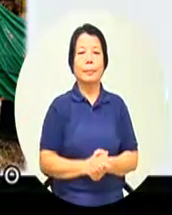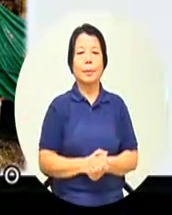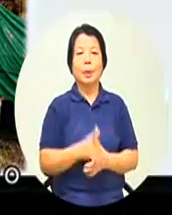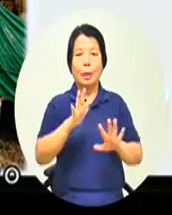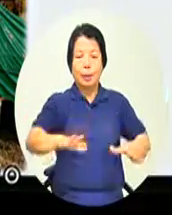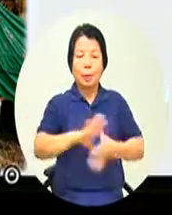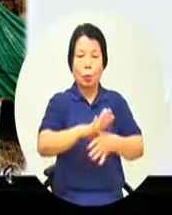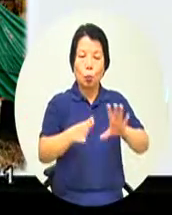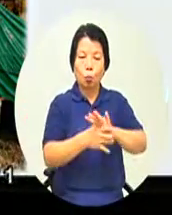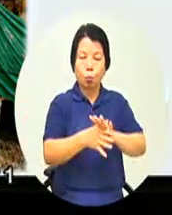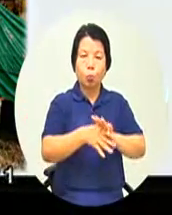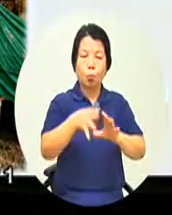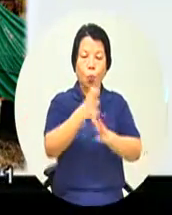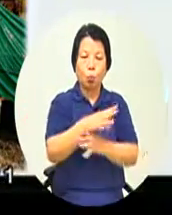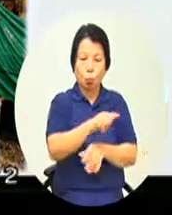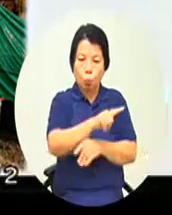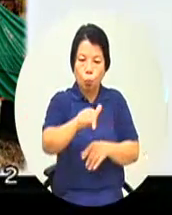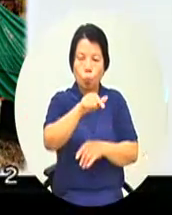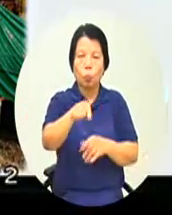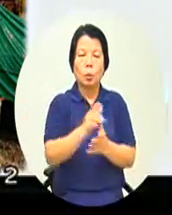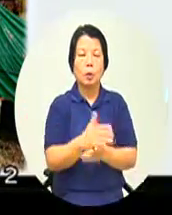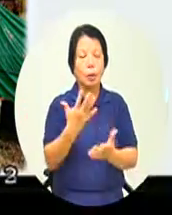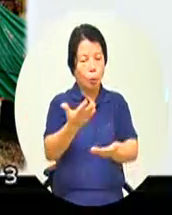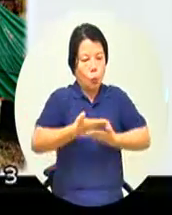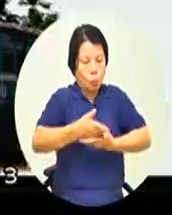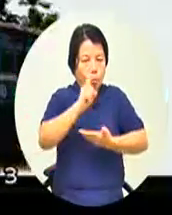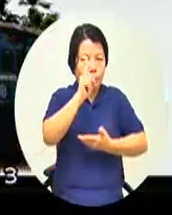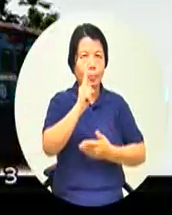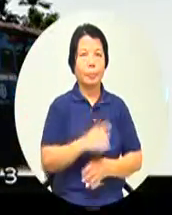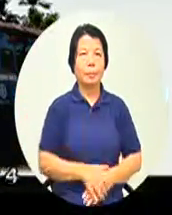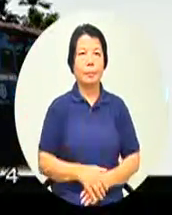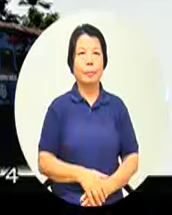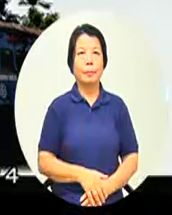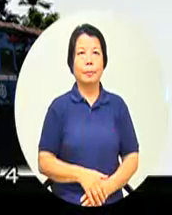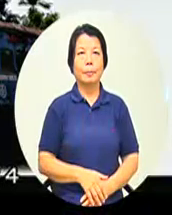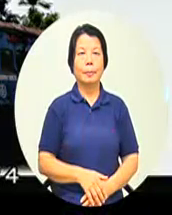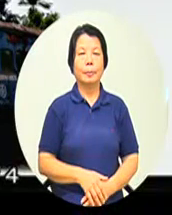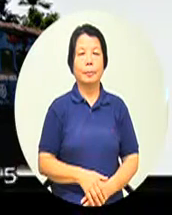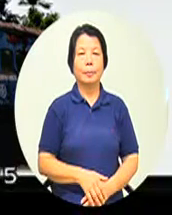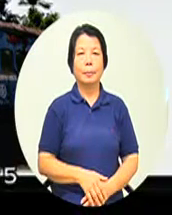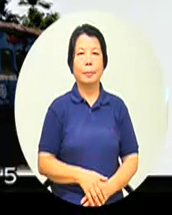文化资产，它也收藏了一台，那还有像，